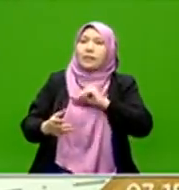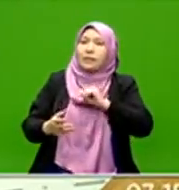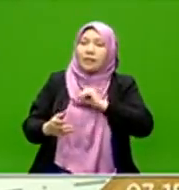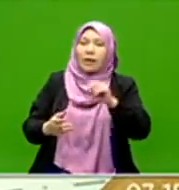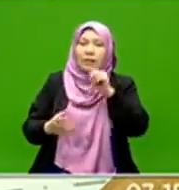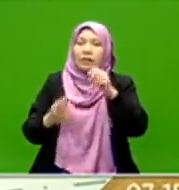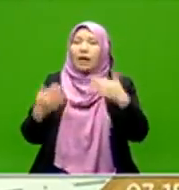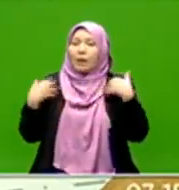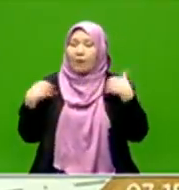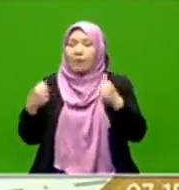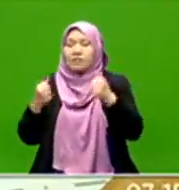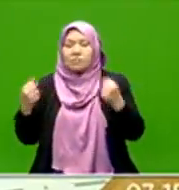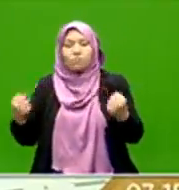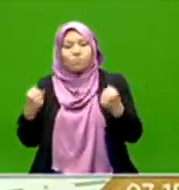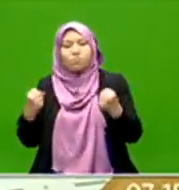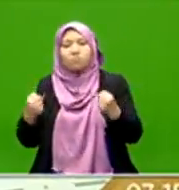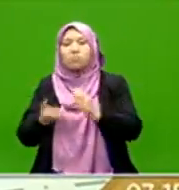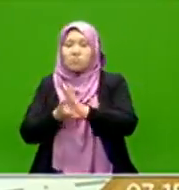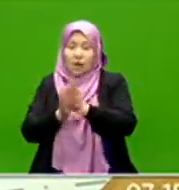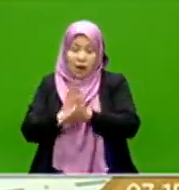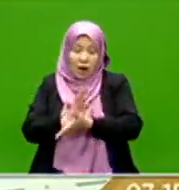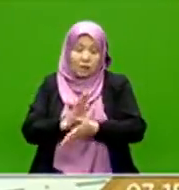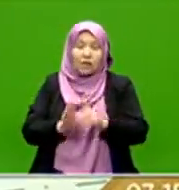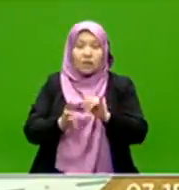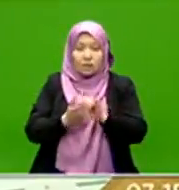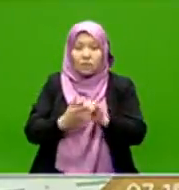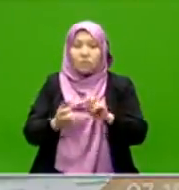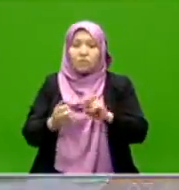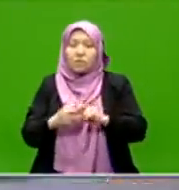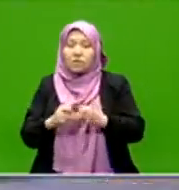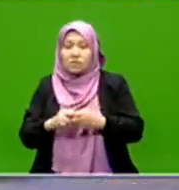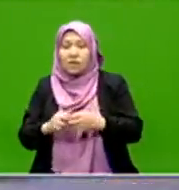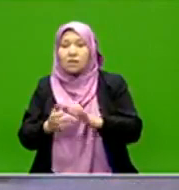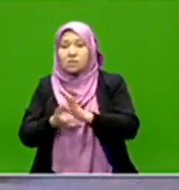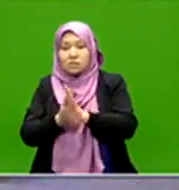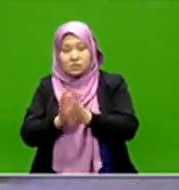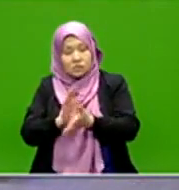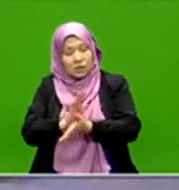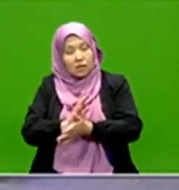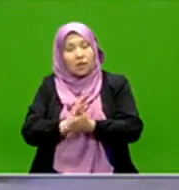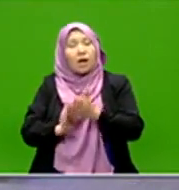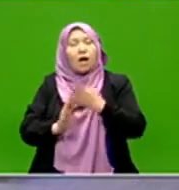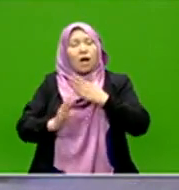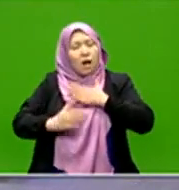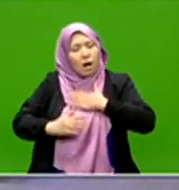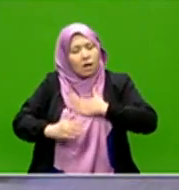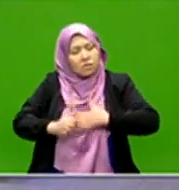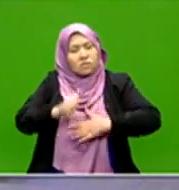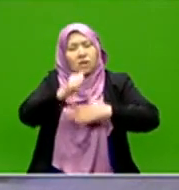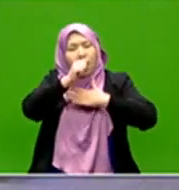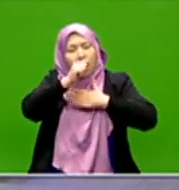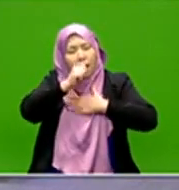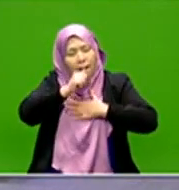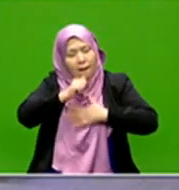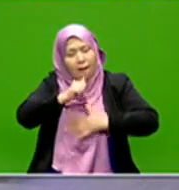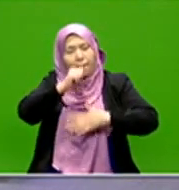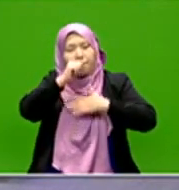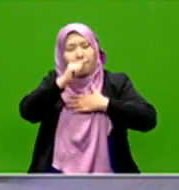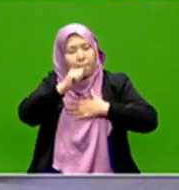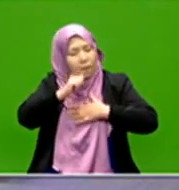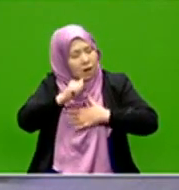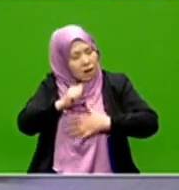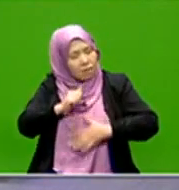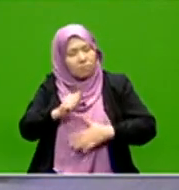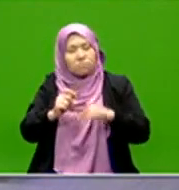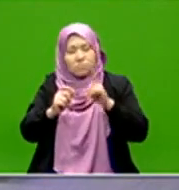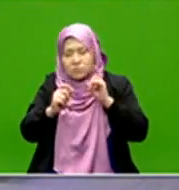Jadi itu satu medan juga ustaz sebenarnya. Betul. Untuk menguji kesabaran kita sebagaimana Nabi Allah Ibrahim alaihissalam, Nabi Allah